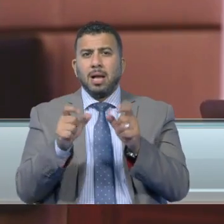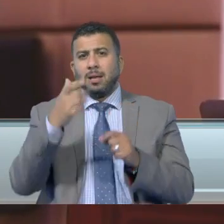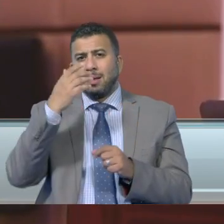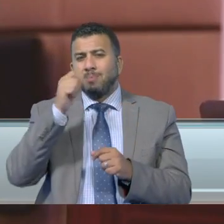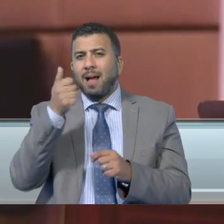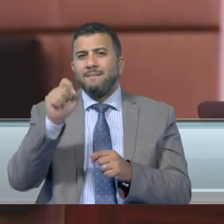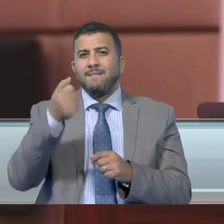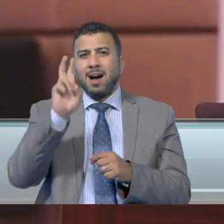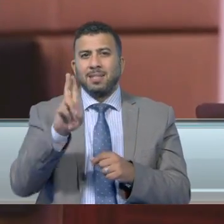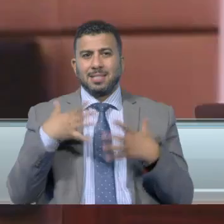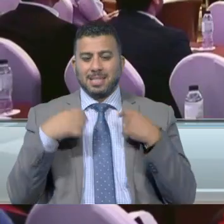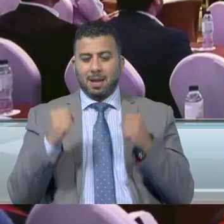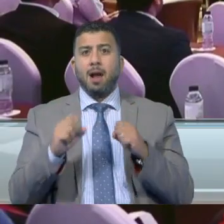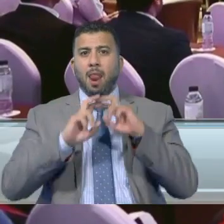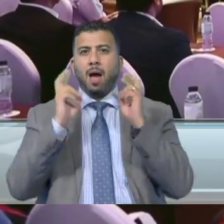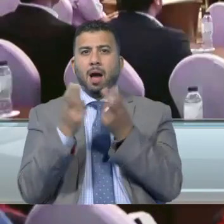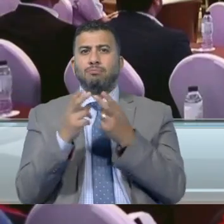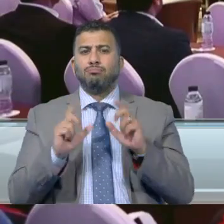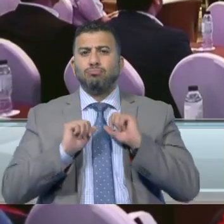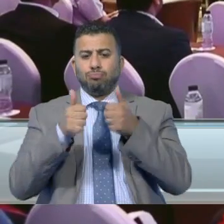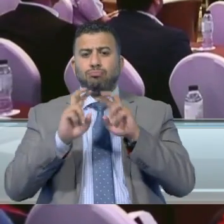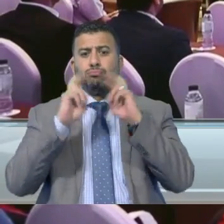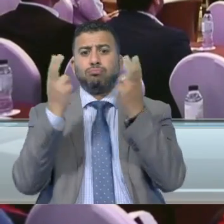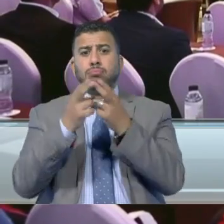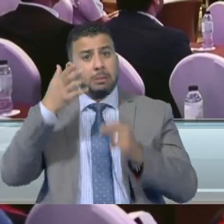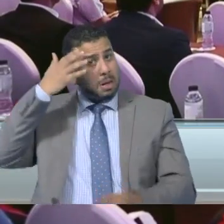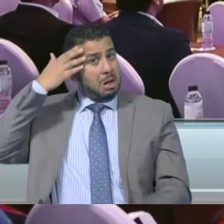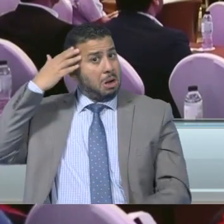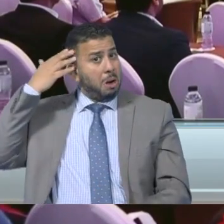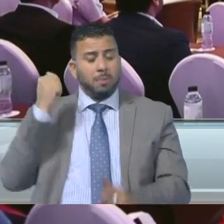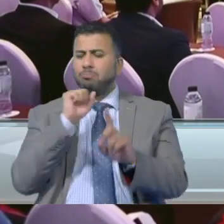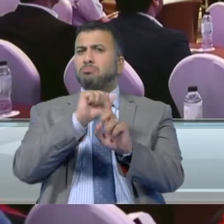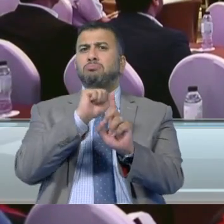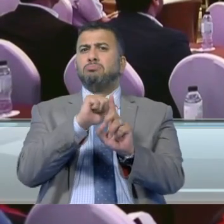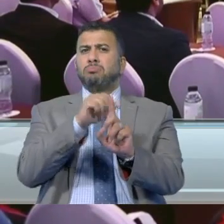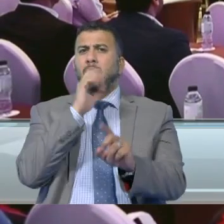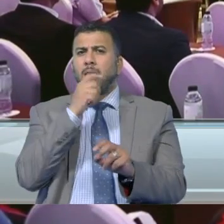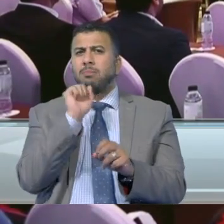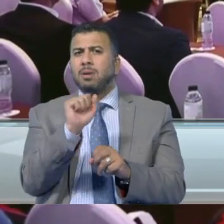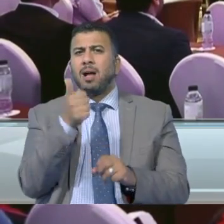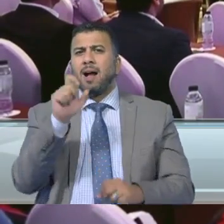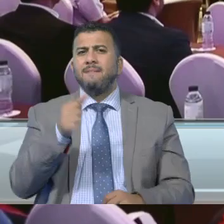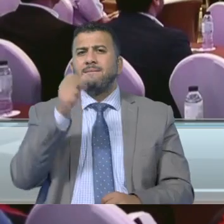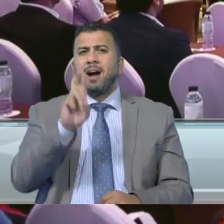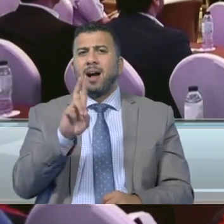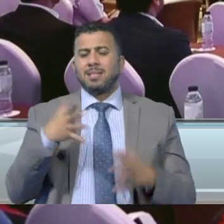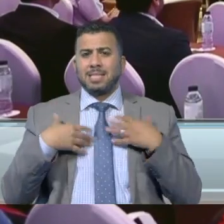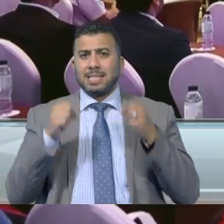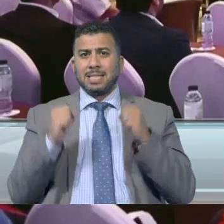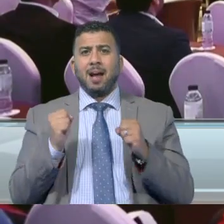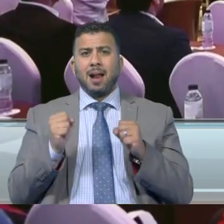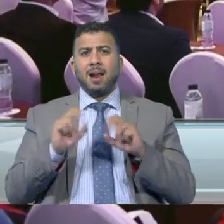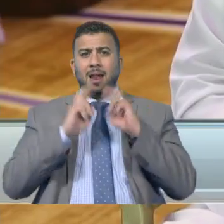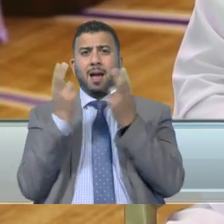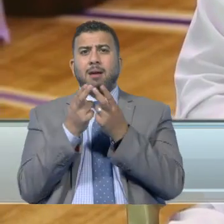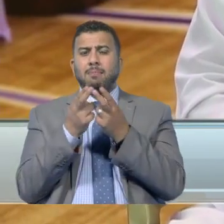الصحة العامة. ويشارك في المؤتمر نخبة من الخبراء والمتخصصين في مكافحة آفات الصحة العامة من